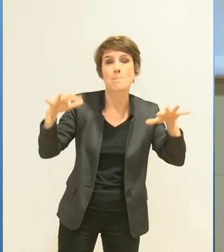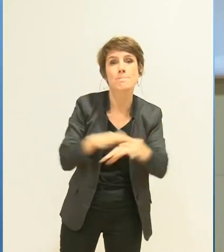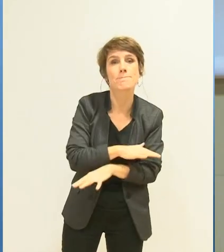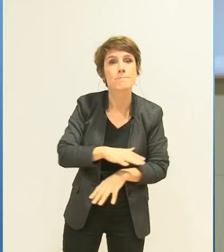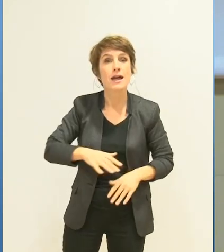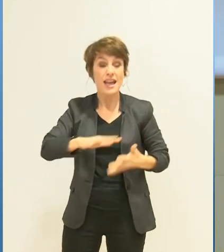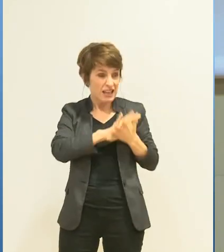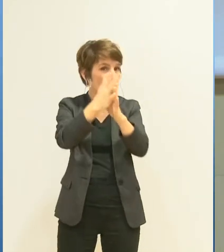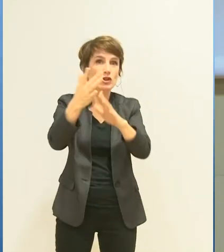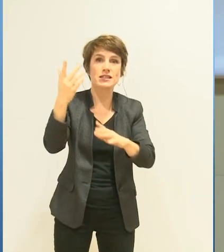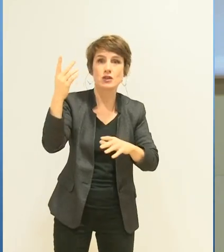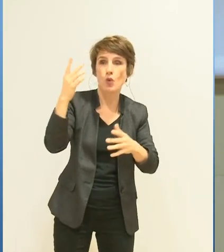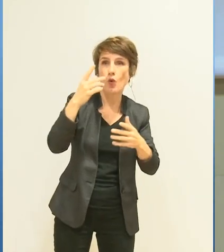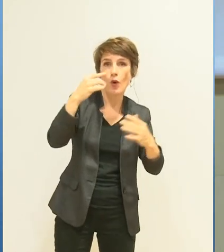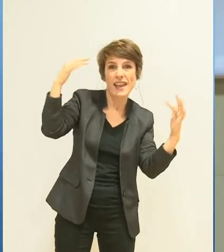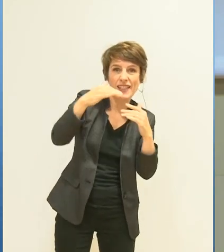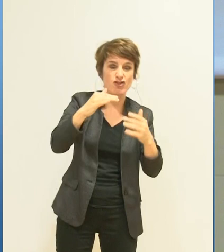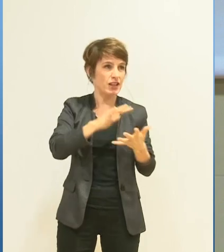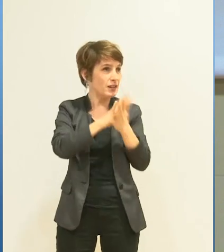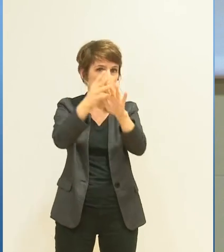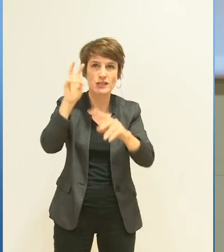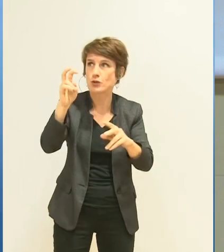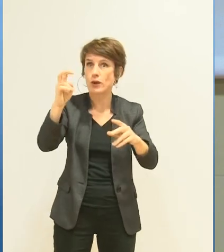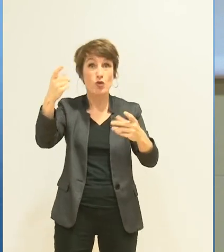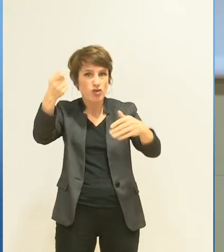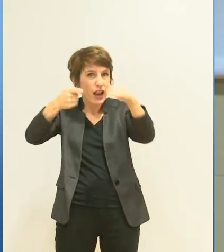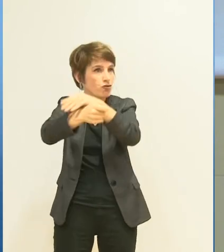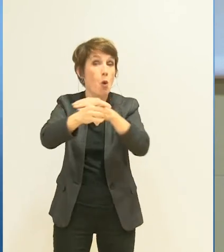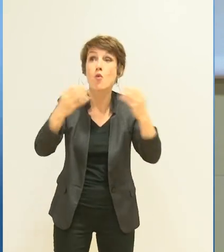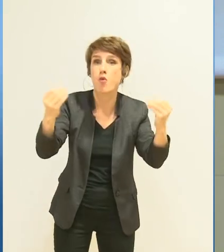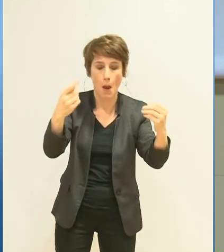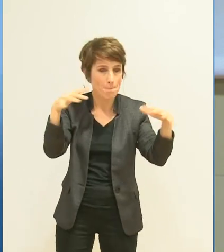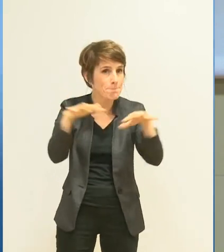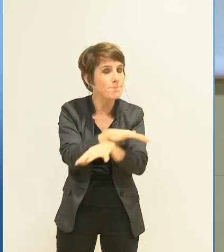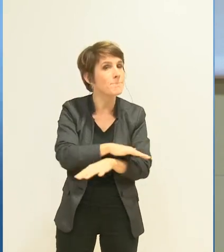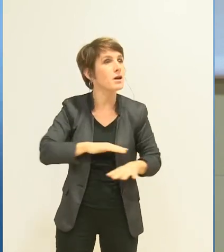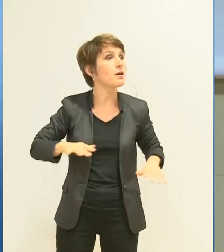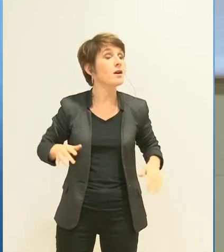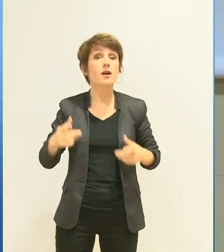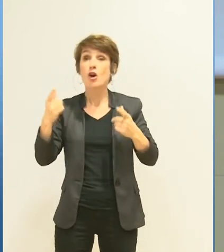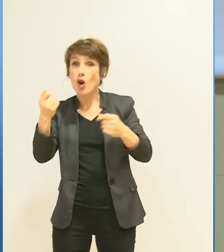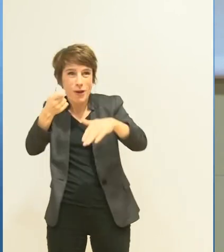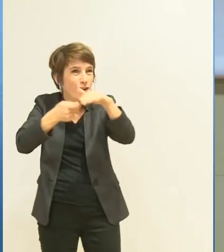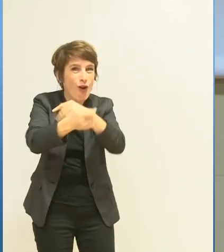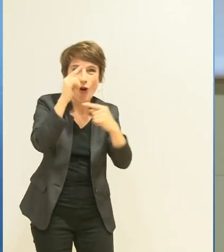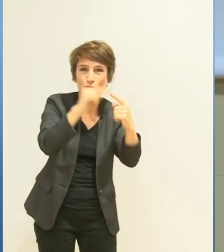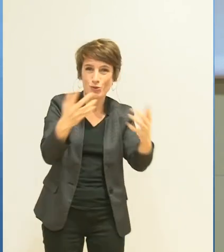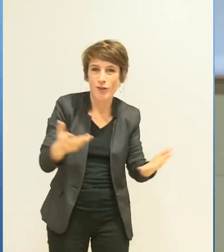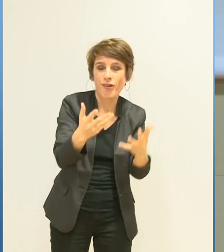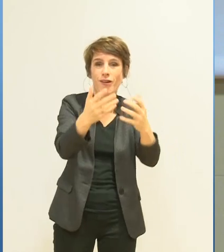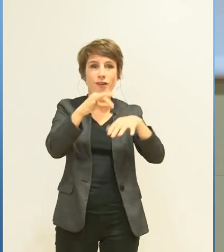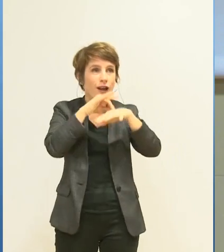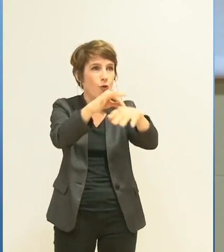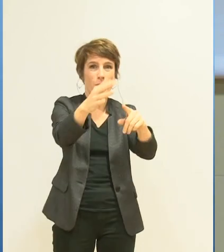énergétique et la transition écologique n'a pas vu la couleur ce n'a pas été utilisé pour faciliter l'accompagnement social